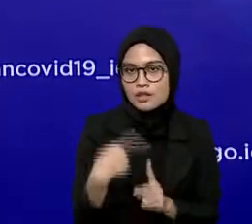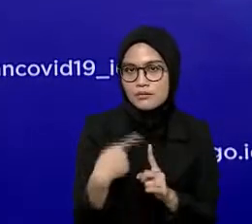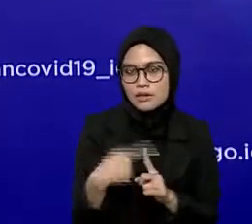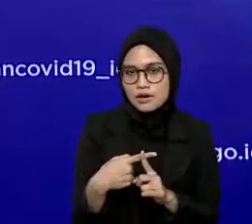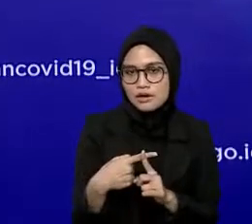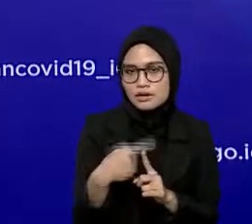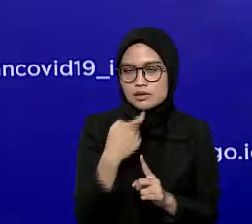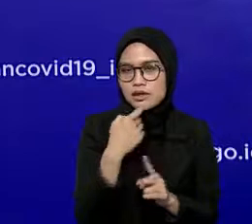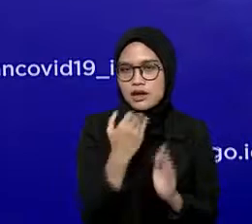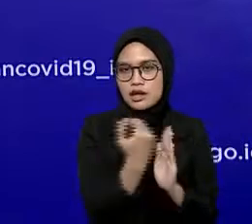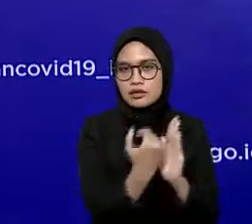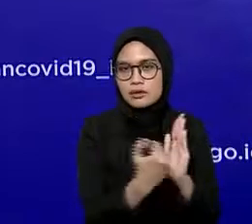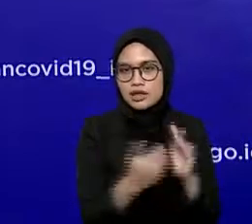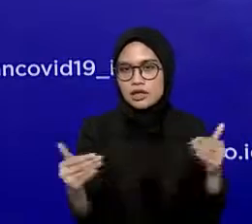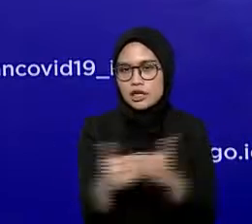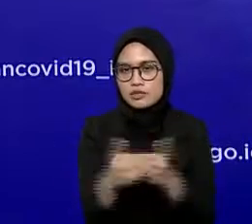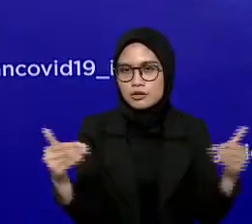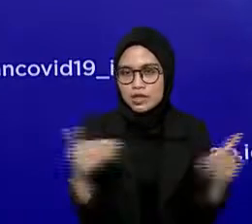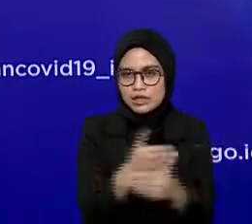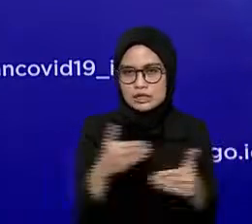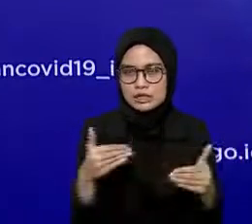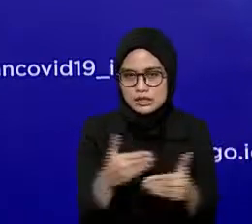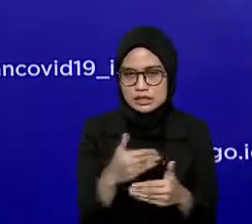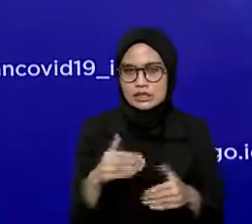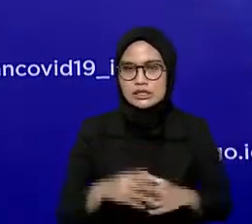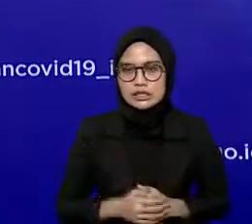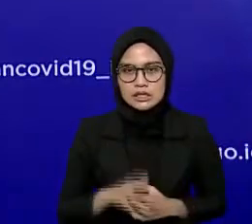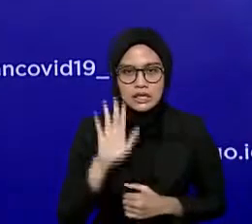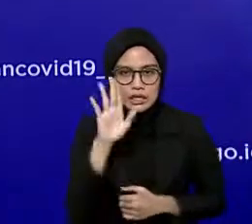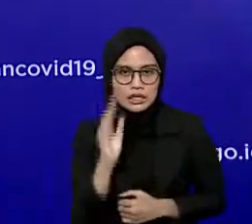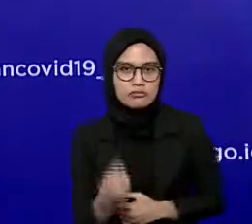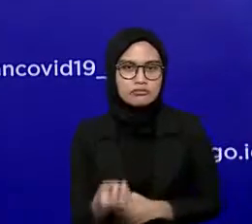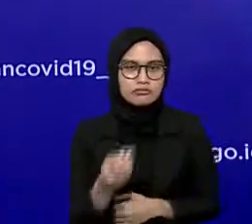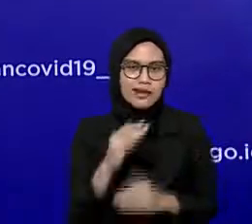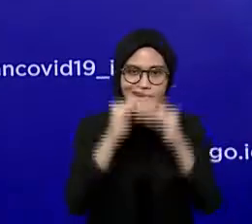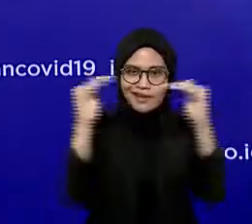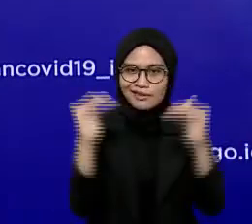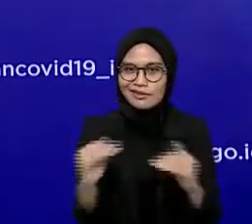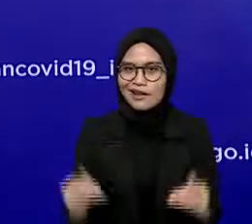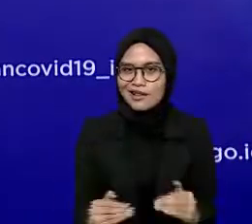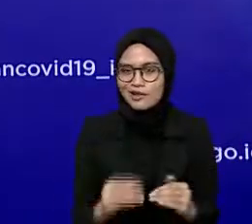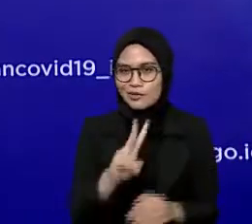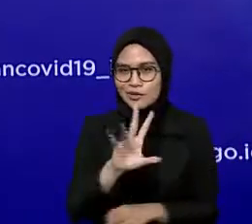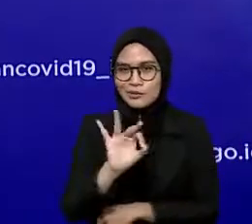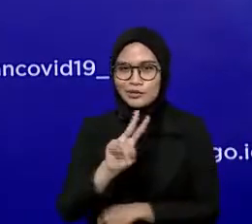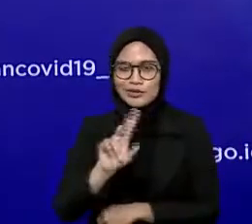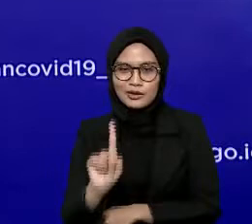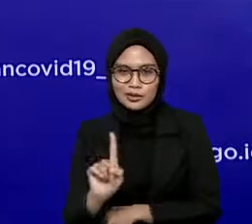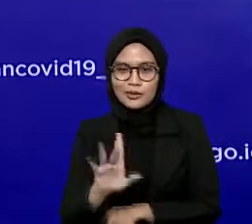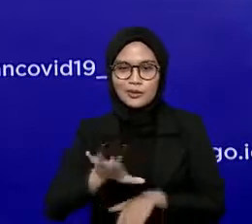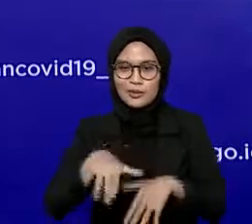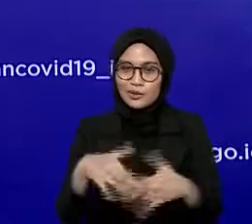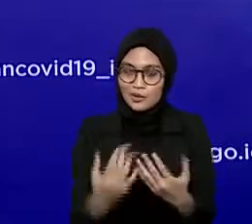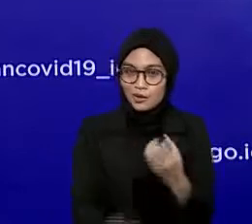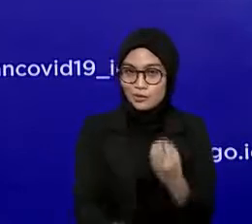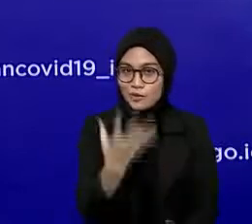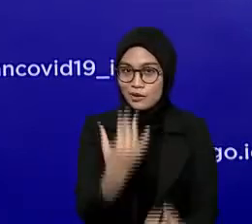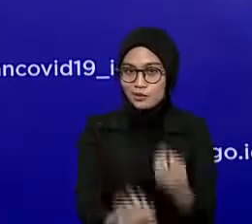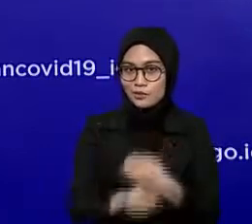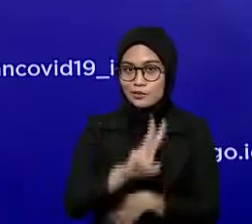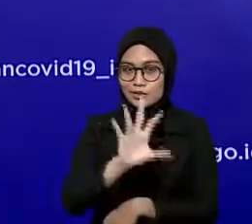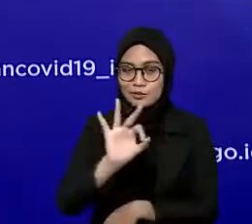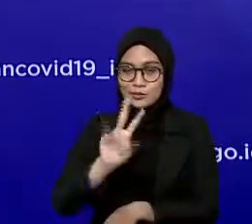terkait peraturan transportasi yang berlaku selama periode Natal 2021 dan Tahun Baru 2022